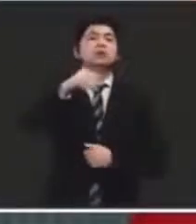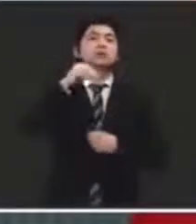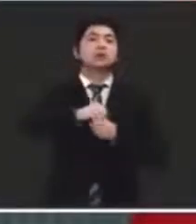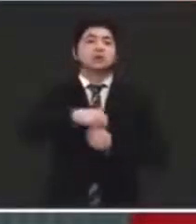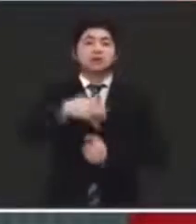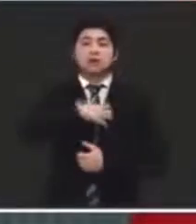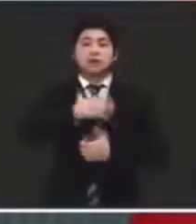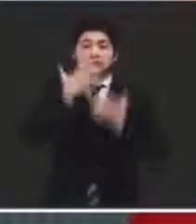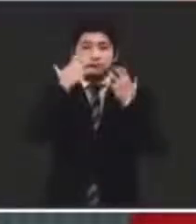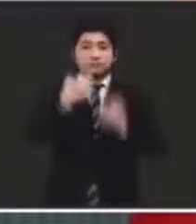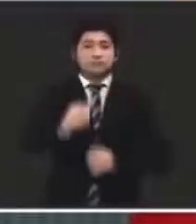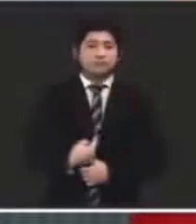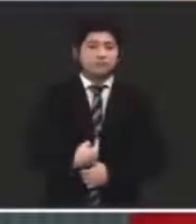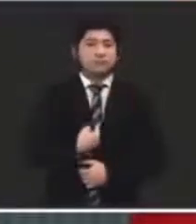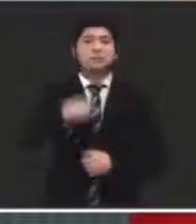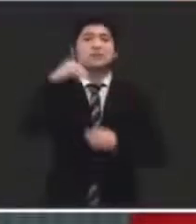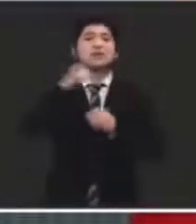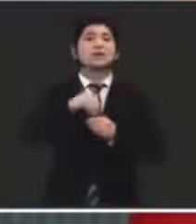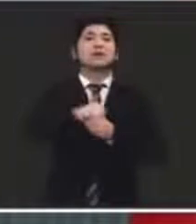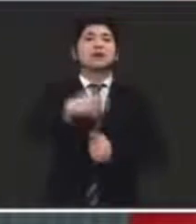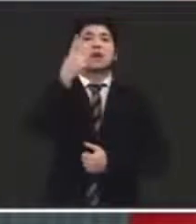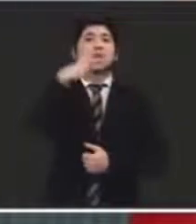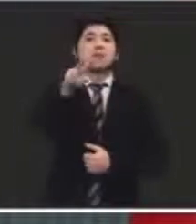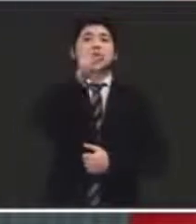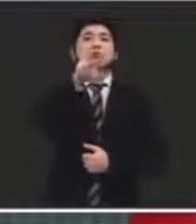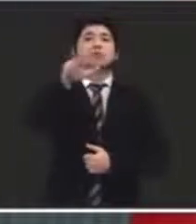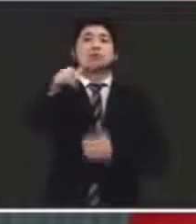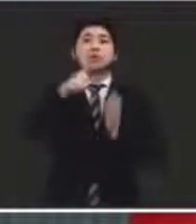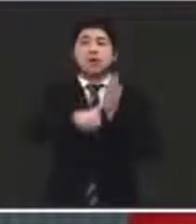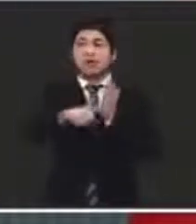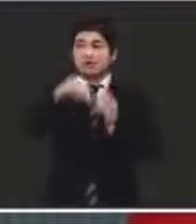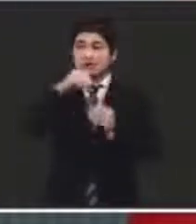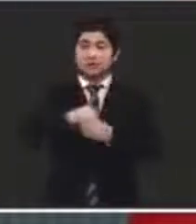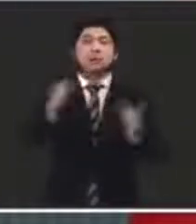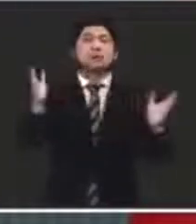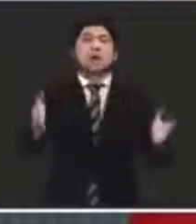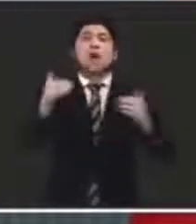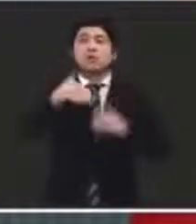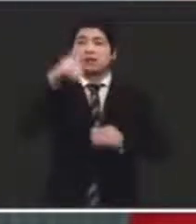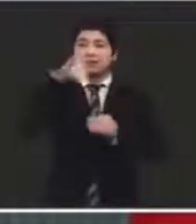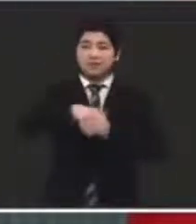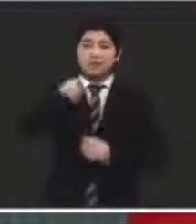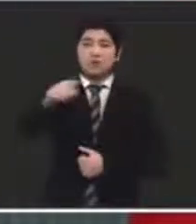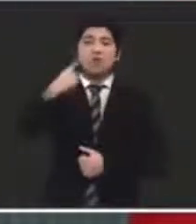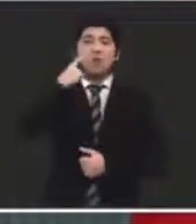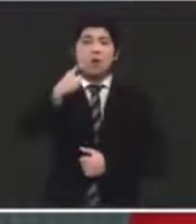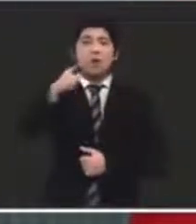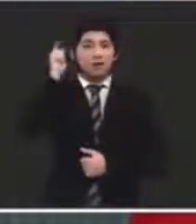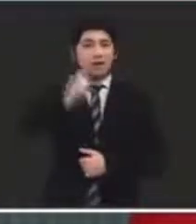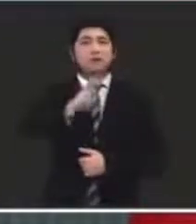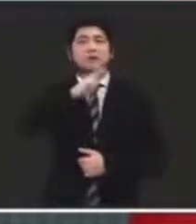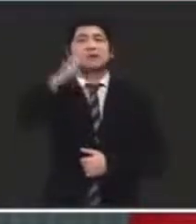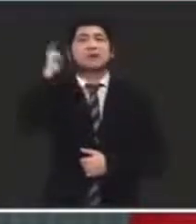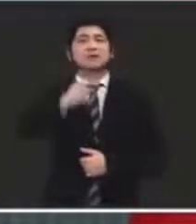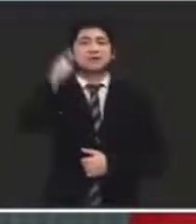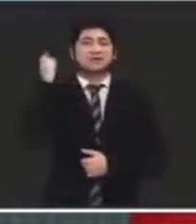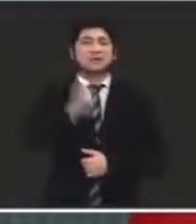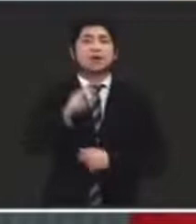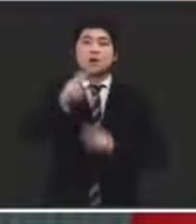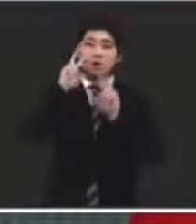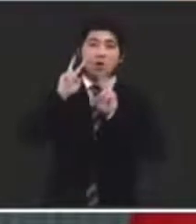sahip çıkma iradelerini 2023'te sandıkta gösterme konusundaki kararlılıklarını